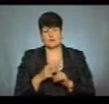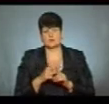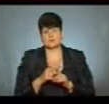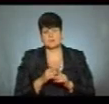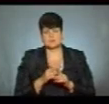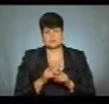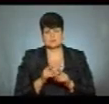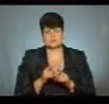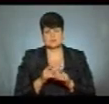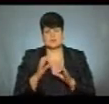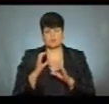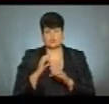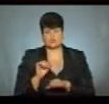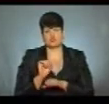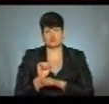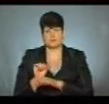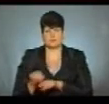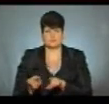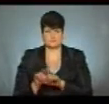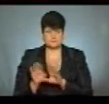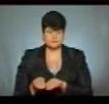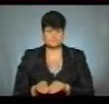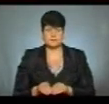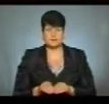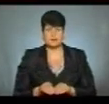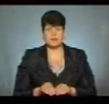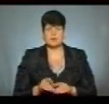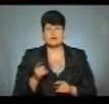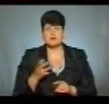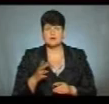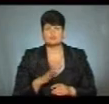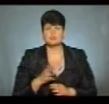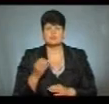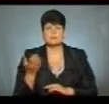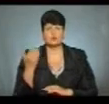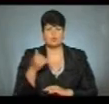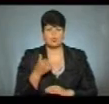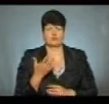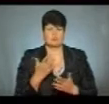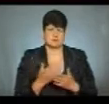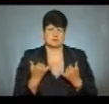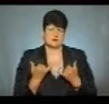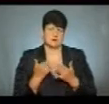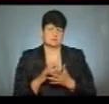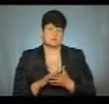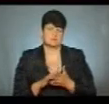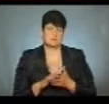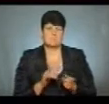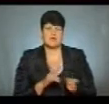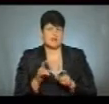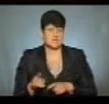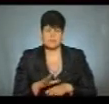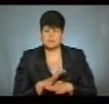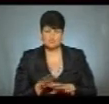– це автобусні зупинки. Добре, пане Іване, які зауваження були у вас ще минулого року і є досі? Тобто такі перехідні, які не